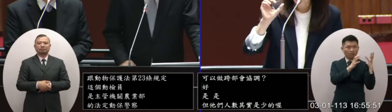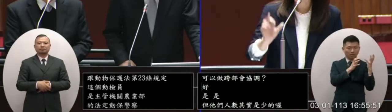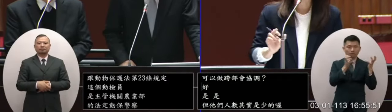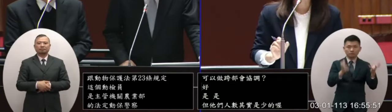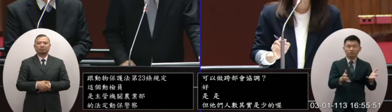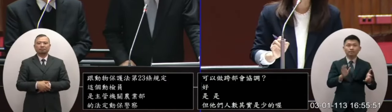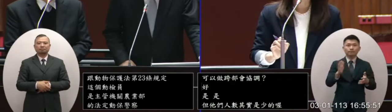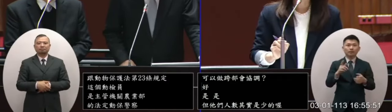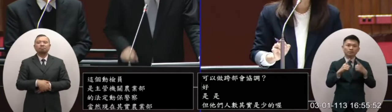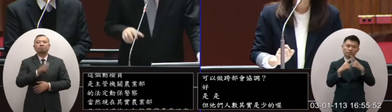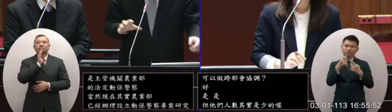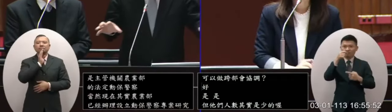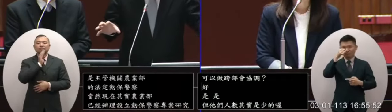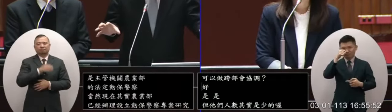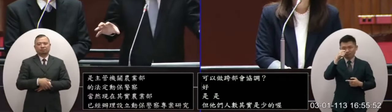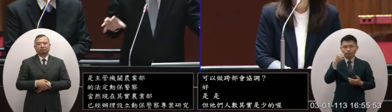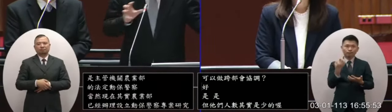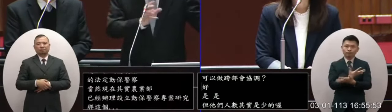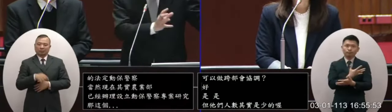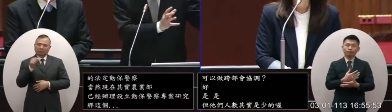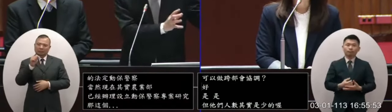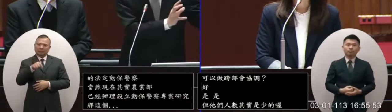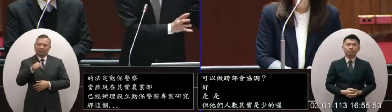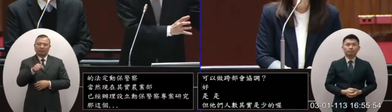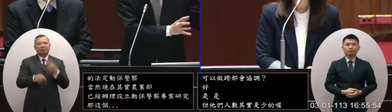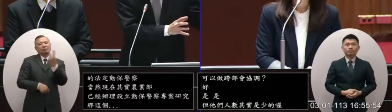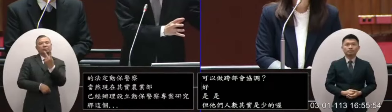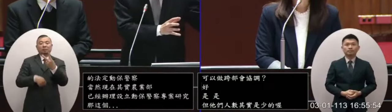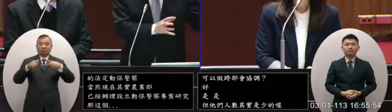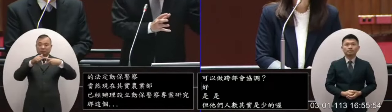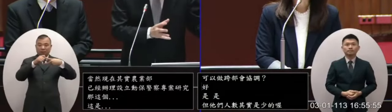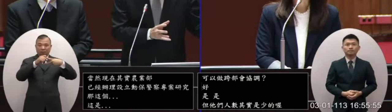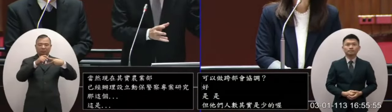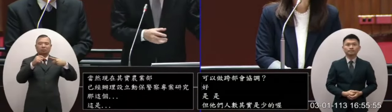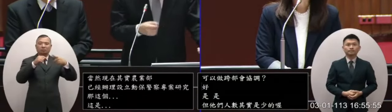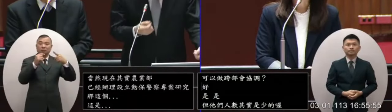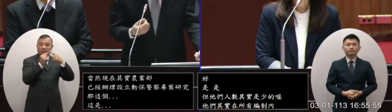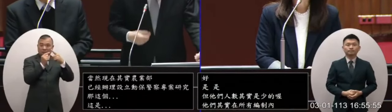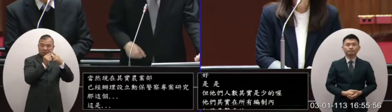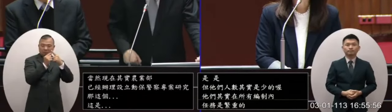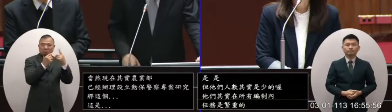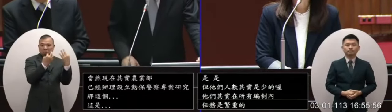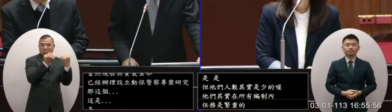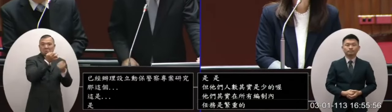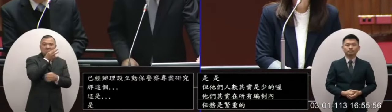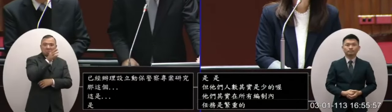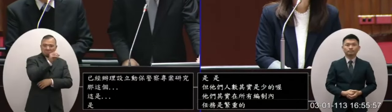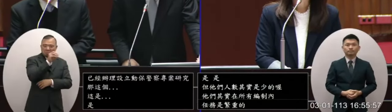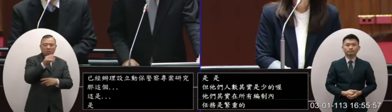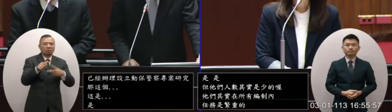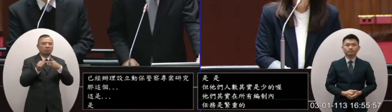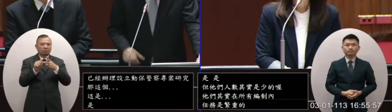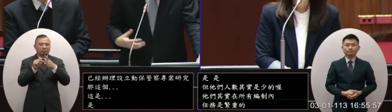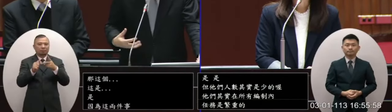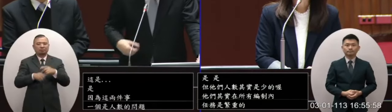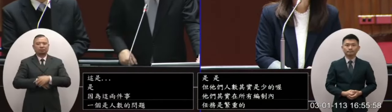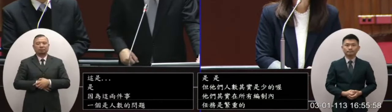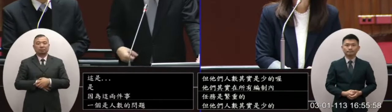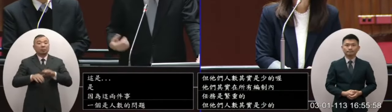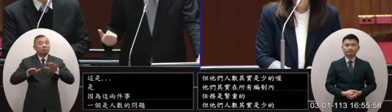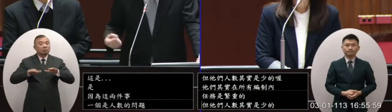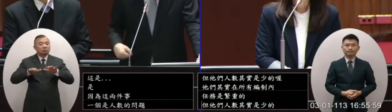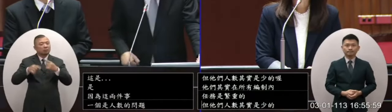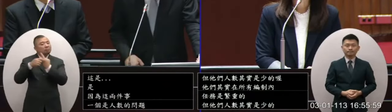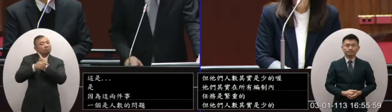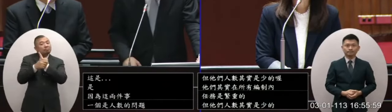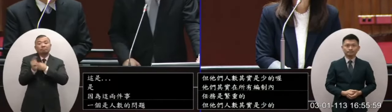数其实是少的。 是因为这两件事一个是人数的问题，人力的问题，第二个是这个现在在研议